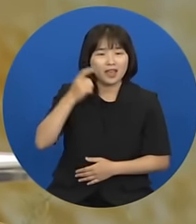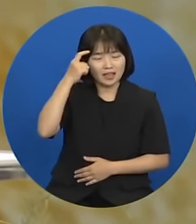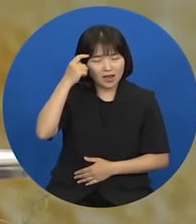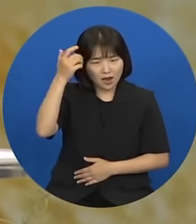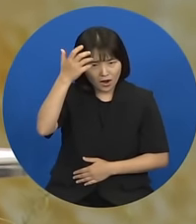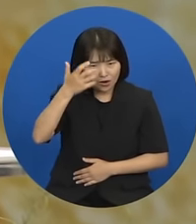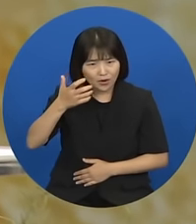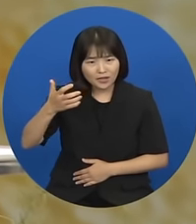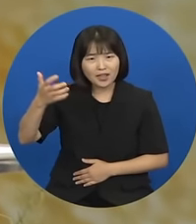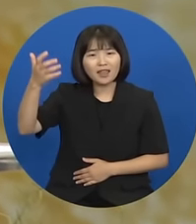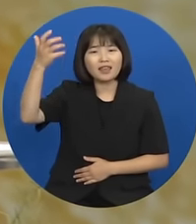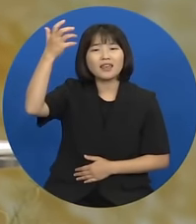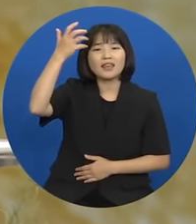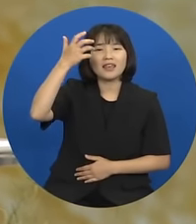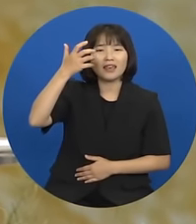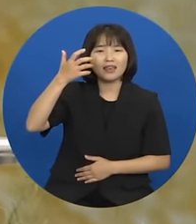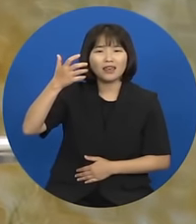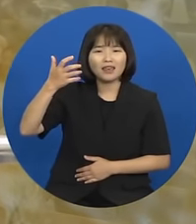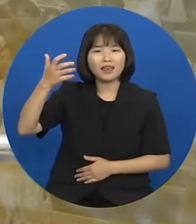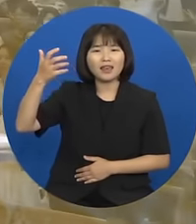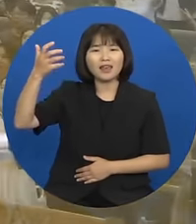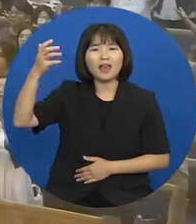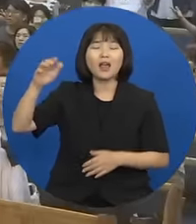내 영혼의